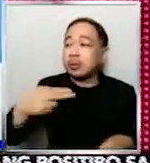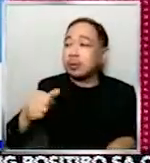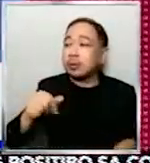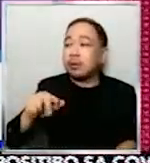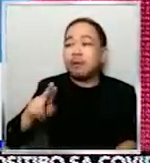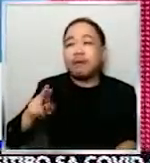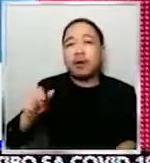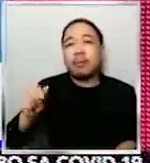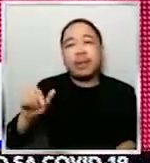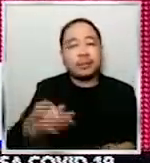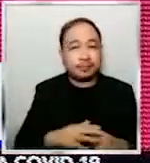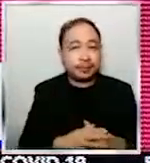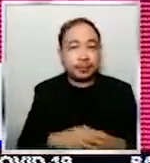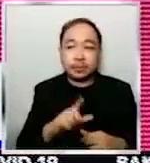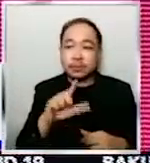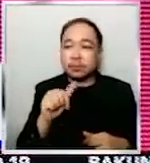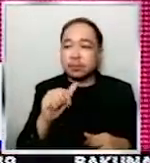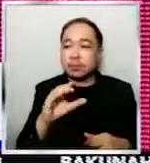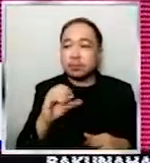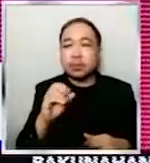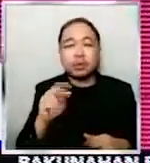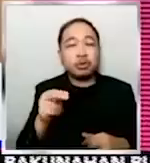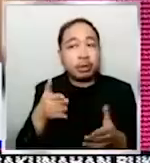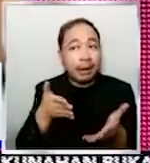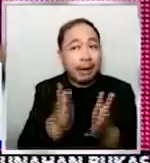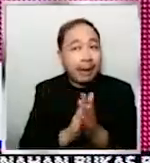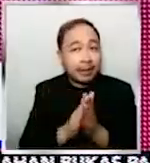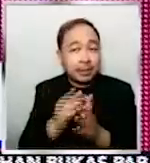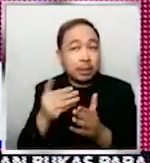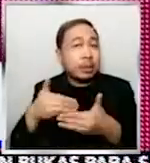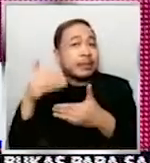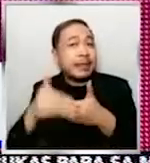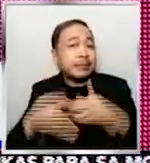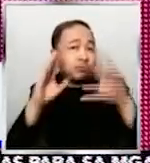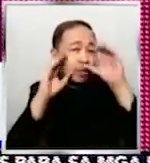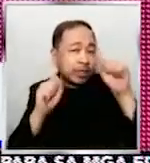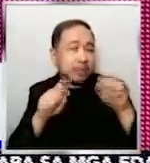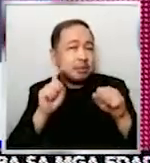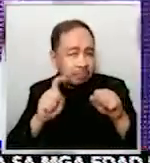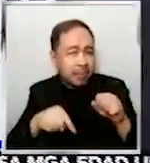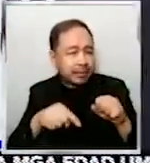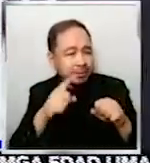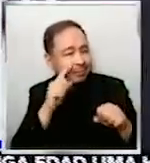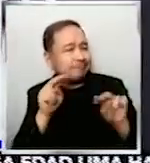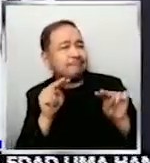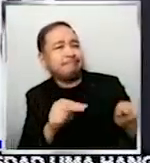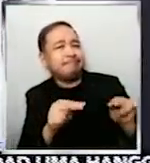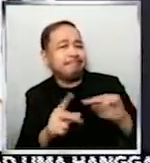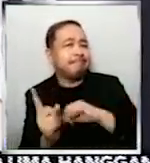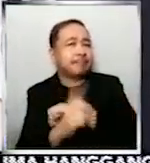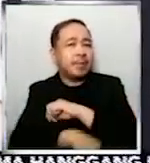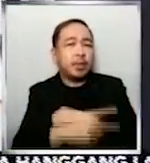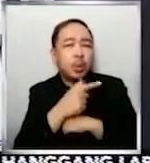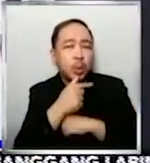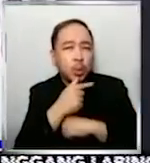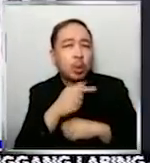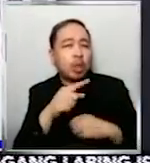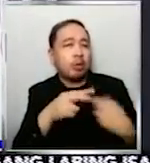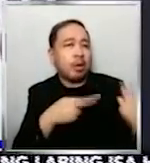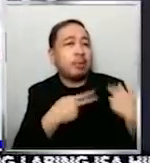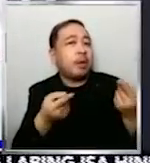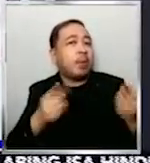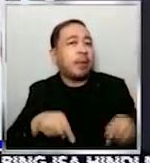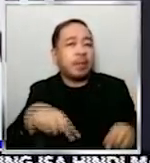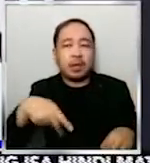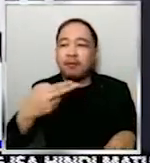Lacson sa susunod na administrasyon na panagutin ang mga dapat managot kaugnay ng Farmally deal. Niratipikahan sa Senado ang